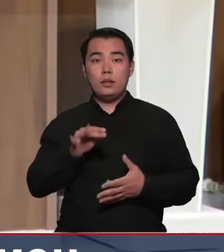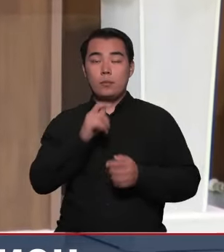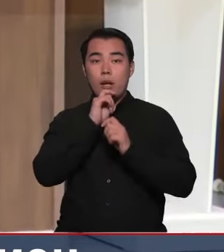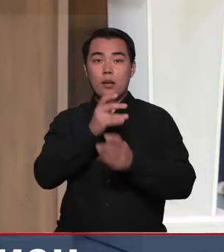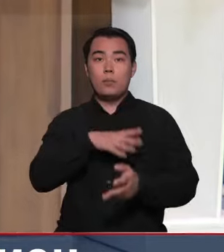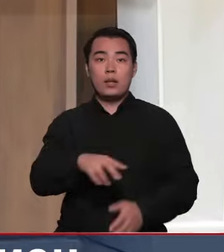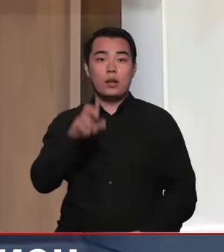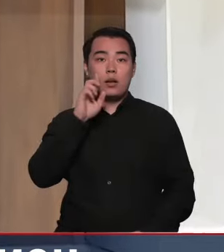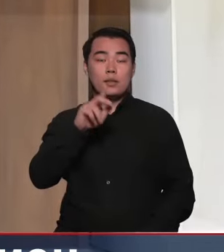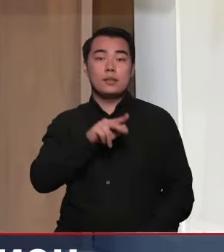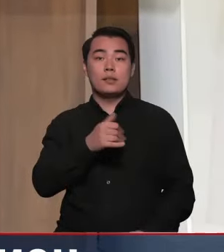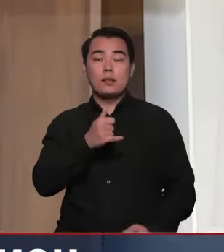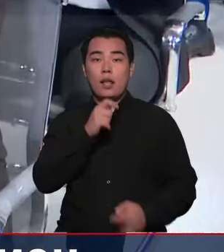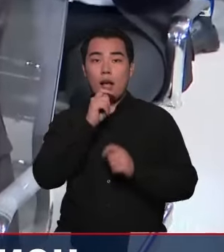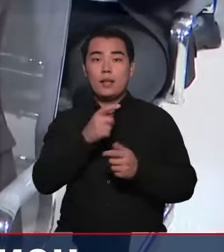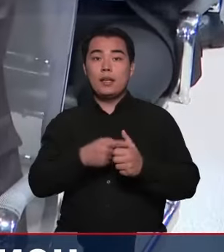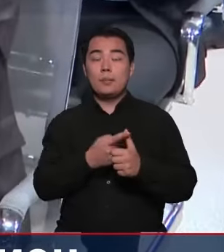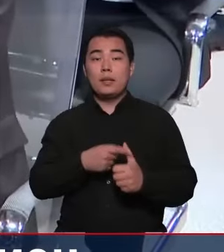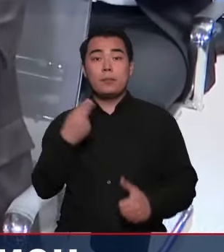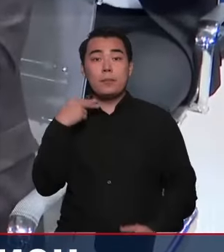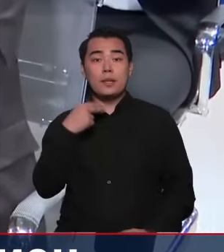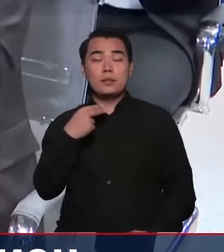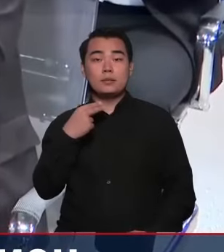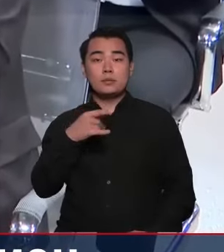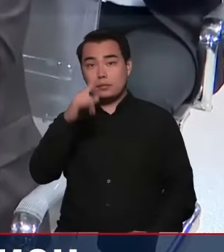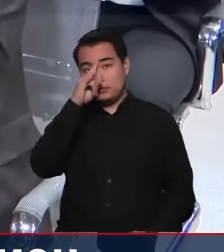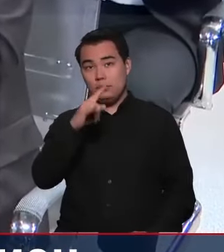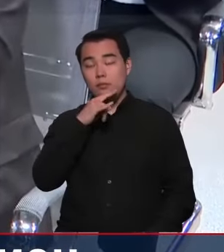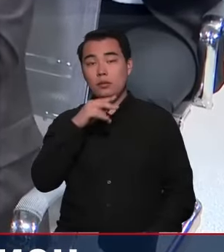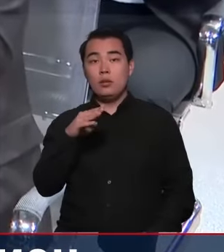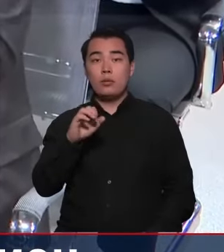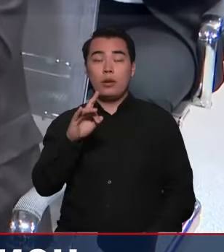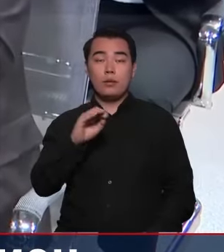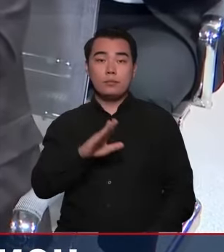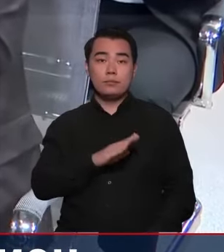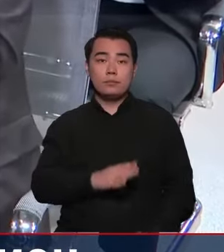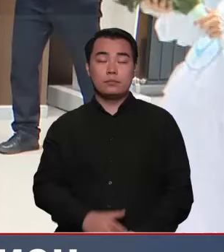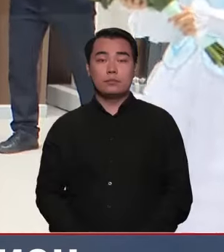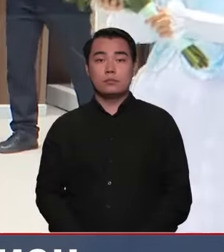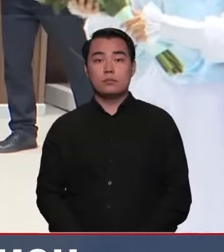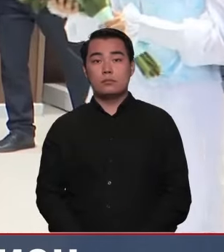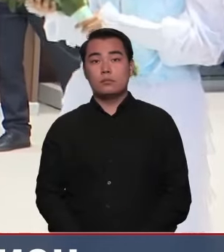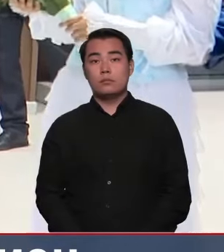вручил государственные награды от имени президента Казахстана Касым-Жомарта Токаева.